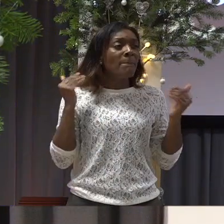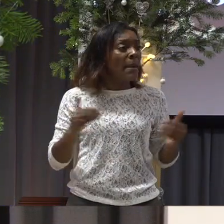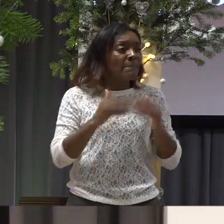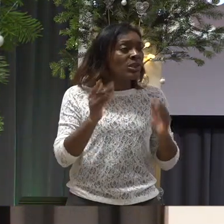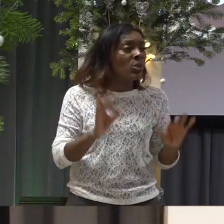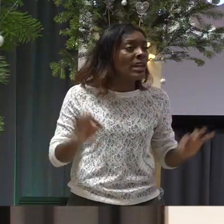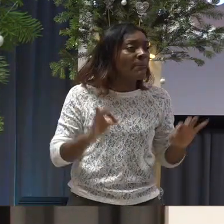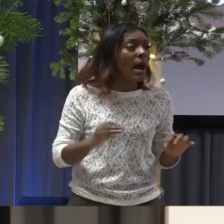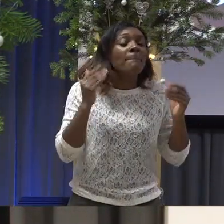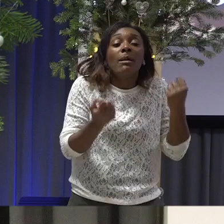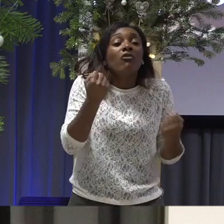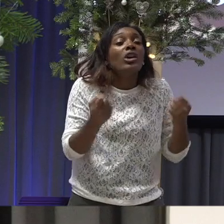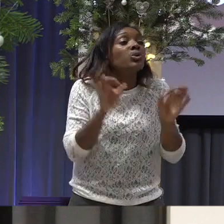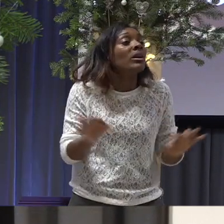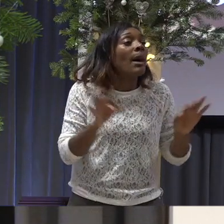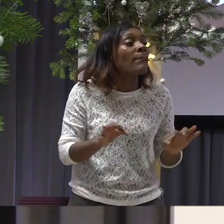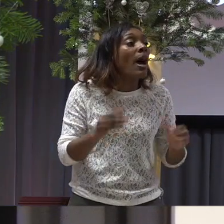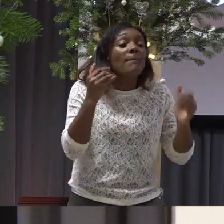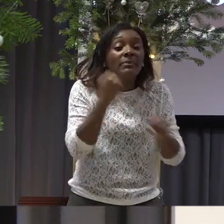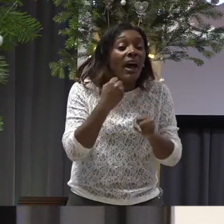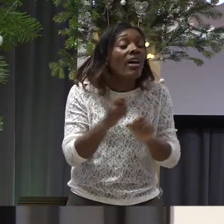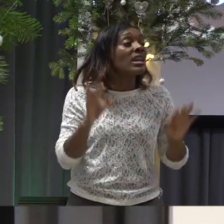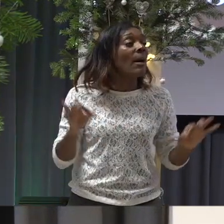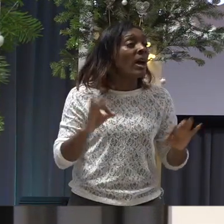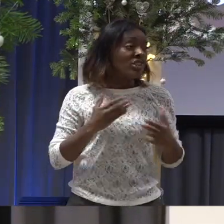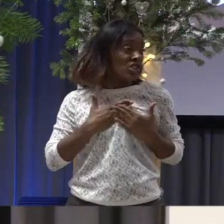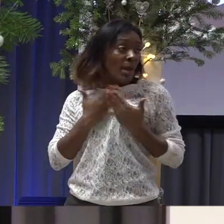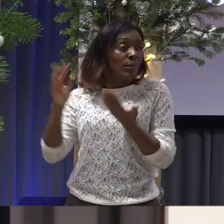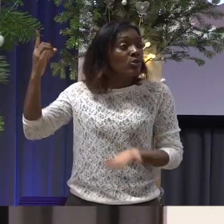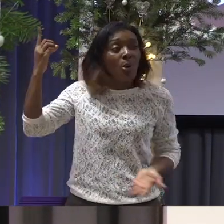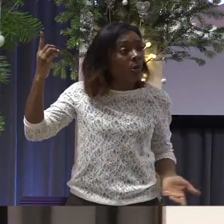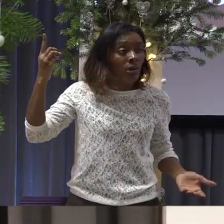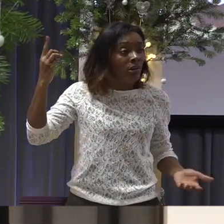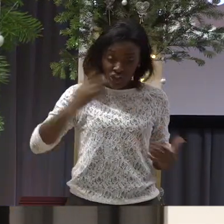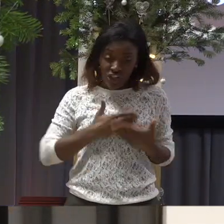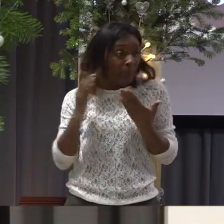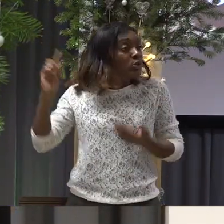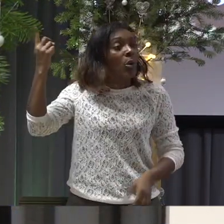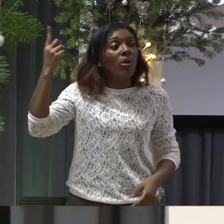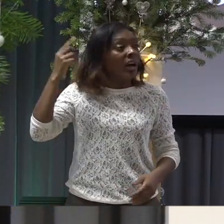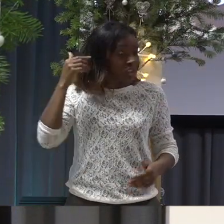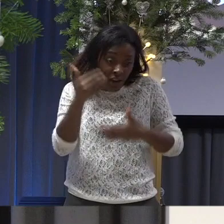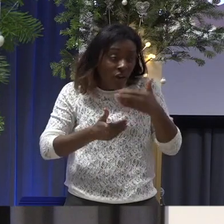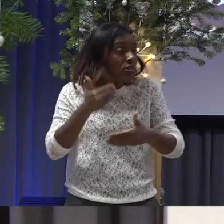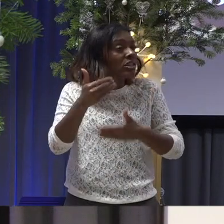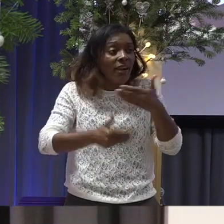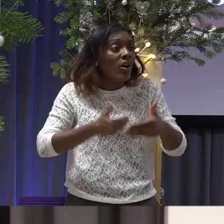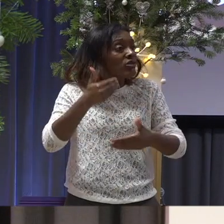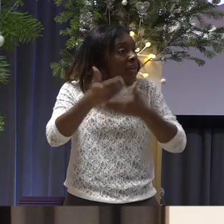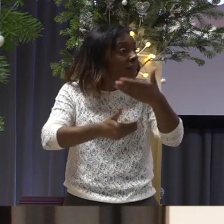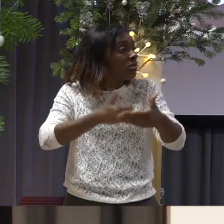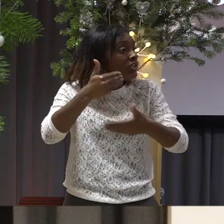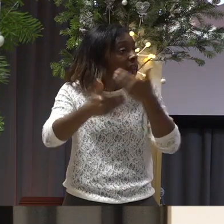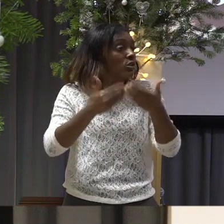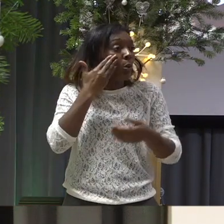pas. Et de toute façon, la vie avance. Nous avançons. Aujourd'hui, ne lions pas notre destin, notre